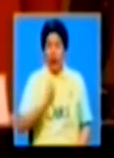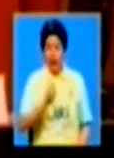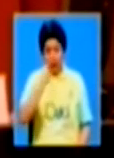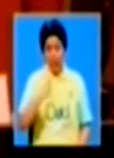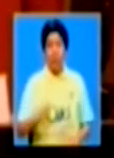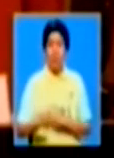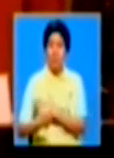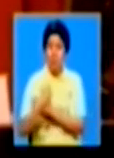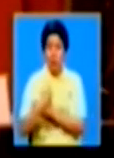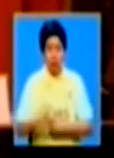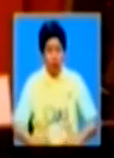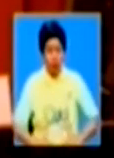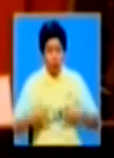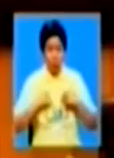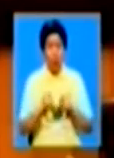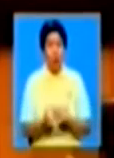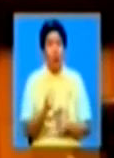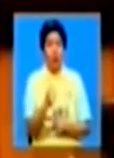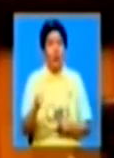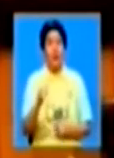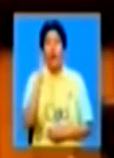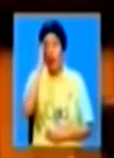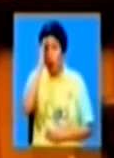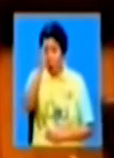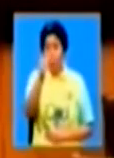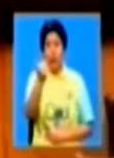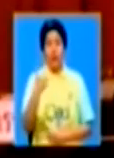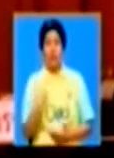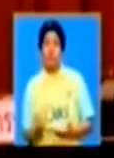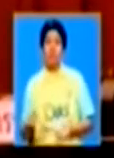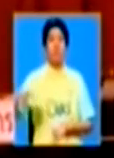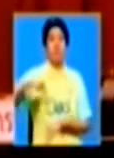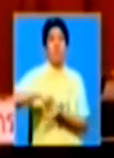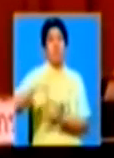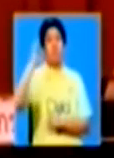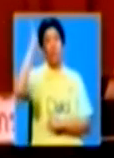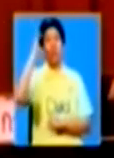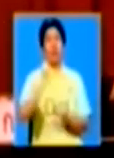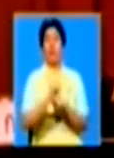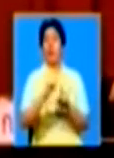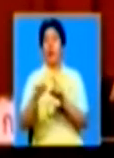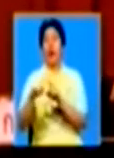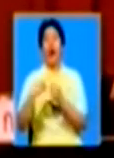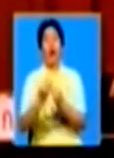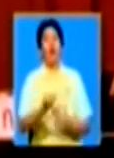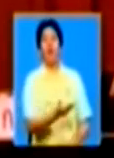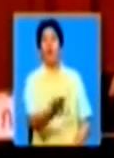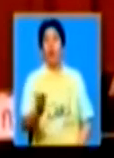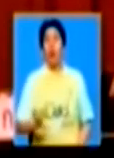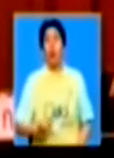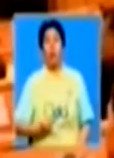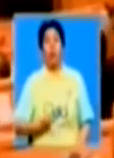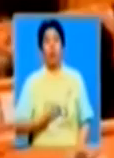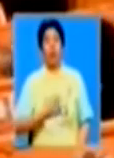าพเราจำเป็นต้องให้เกิดความสงบเรียบร้อยให้มากที่สุดโดยเร็วหลายคนก็เข้าใจว่าเรามีอำนาจเด็ดขาดแต่ไม่อยากจะให้ใ